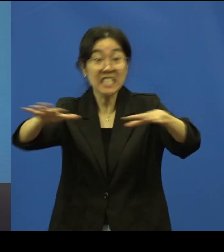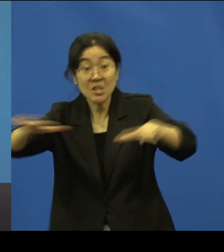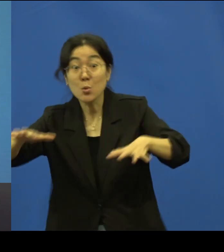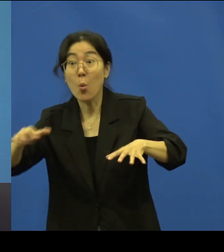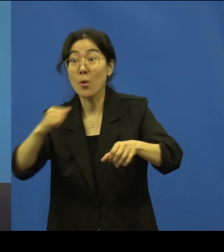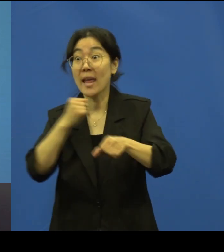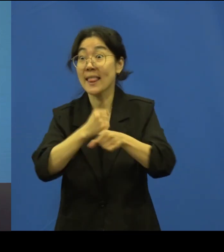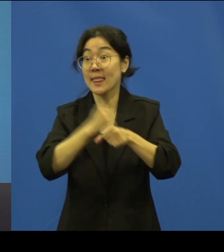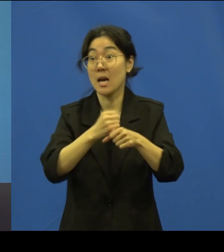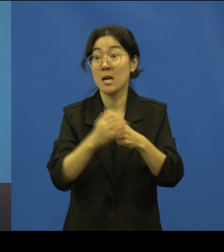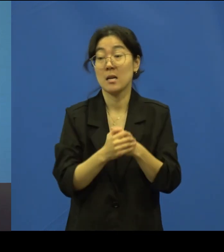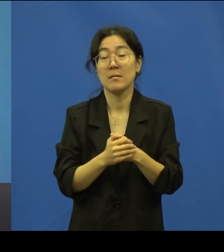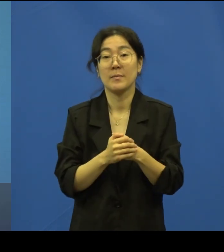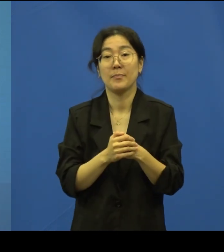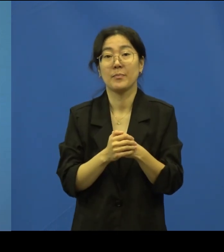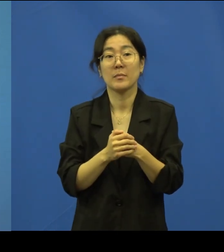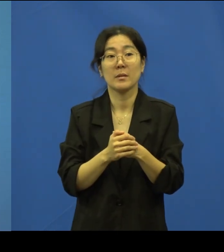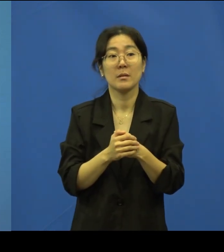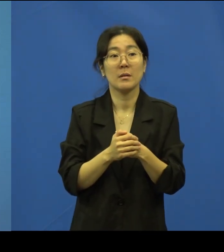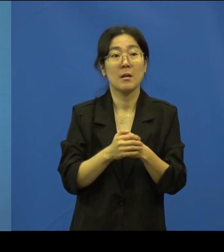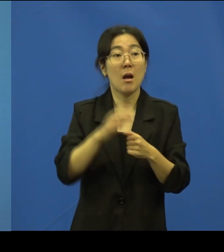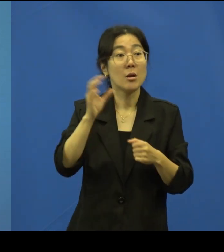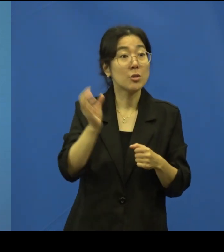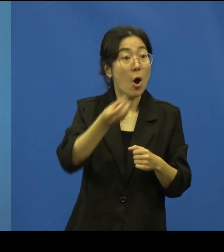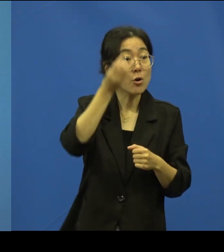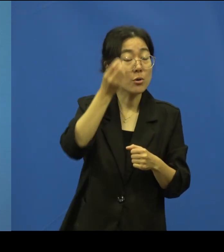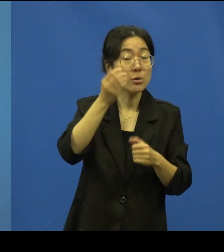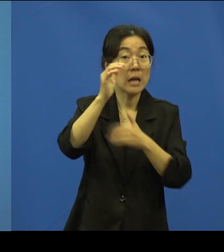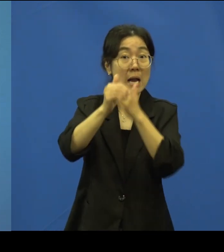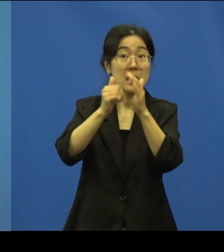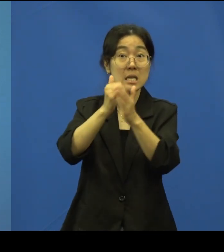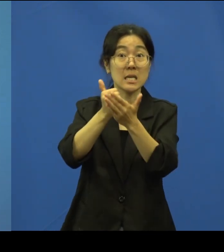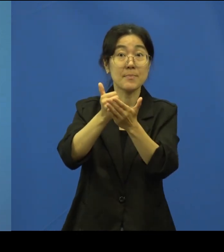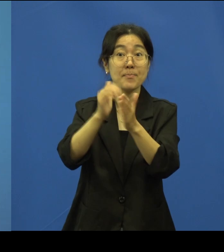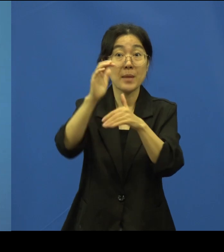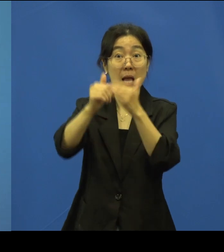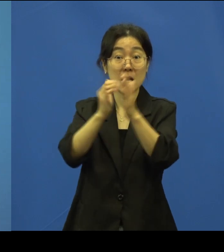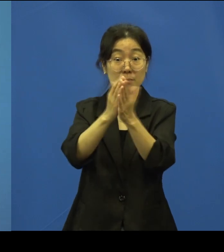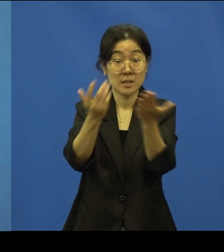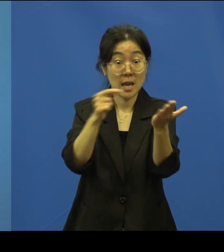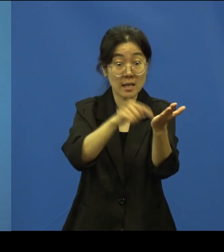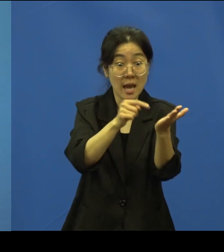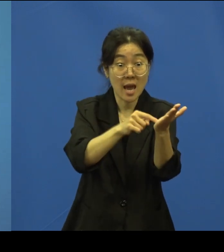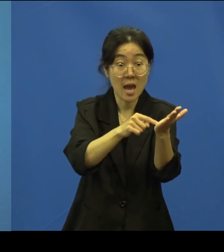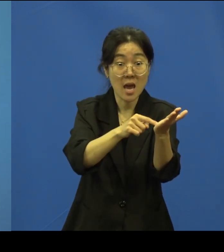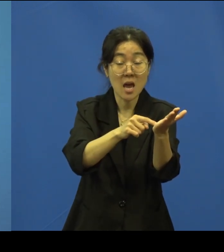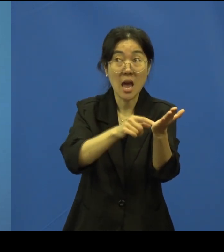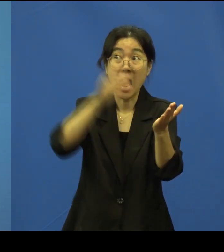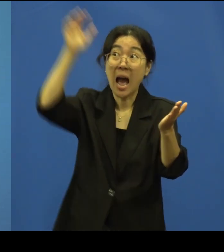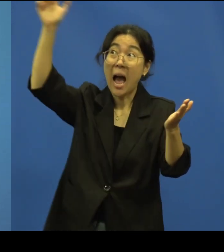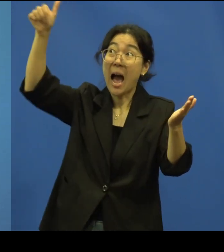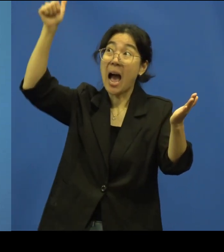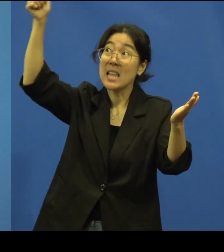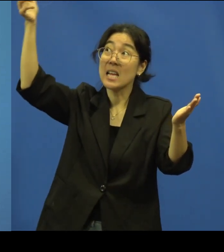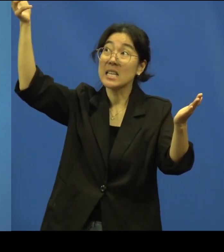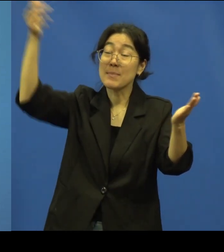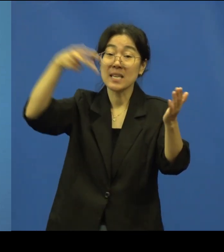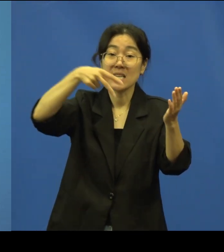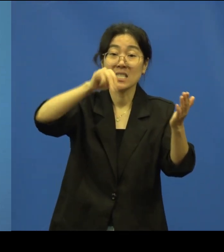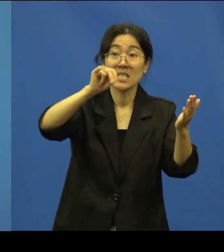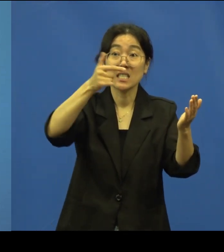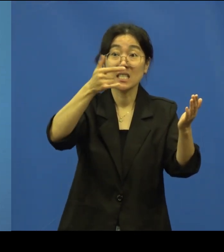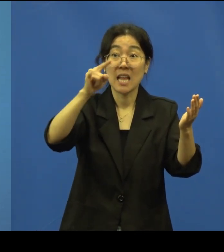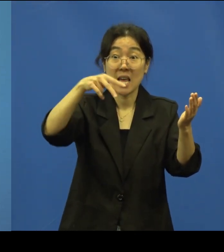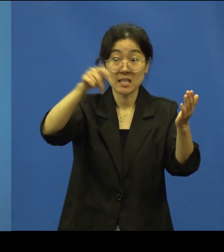했는데요, 여러분, 성경에 이 진동하는 일이 언제 일어나는 거예요? 시내산에 하나님이 강림할 때 온 땅이 진동했어요. 그